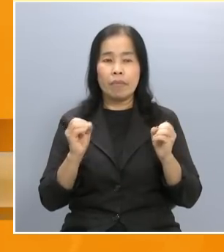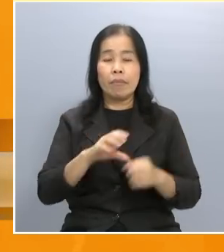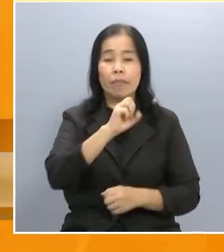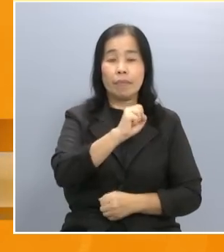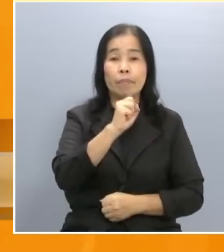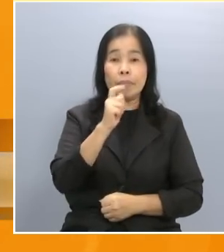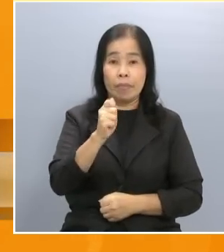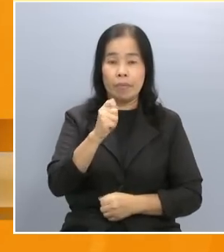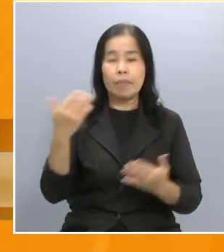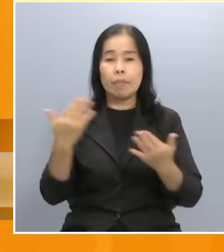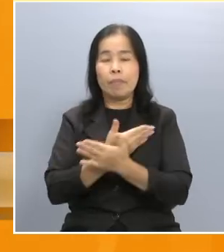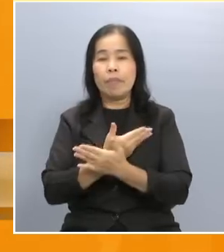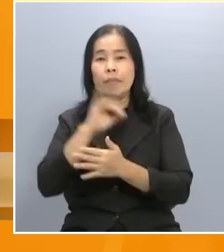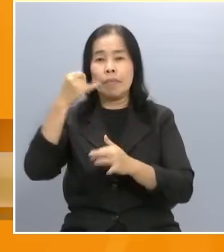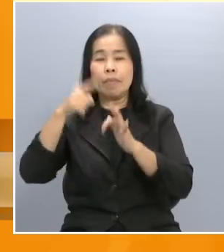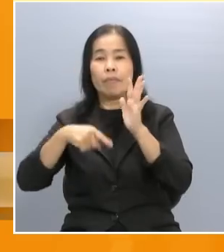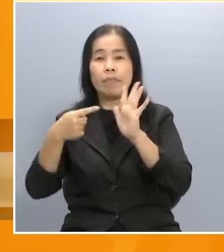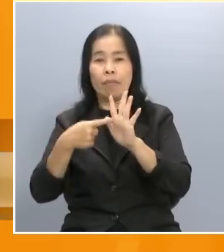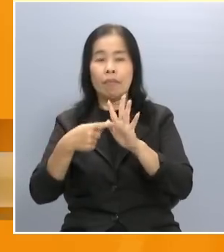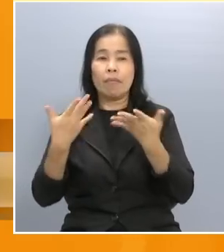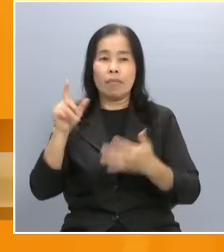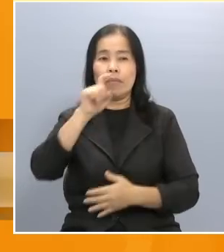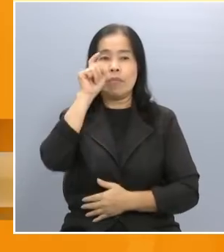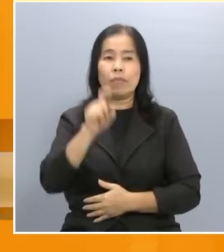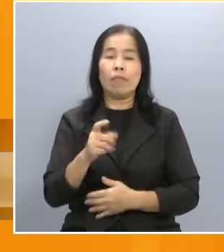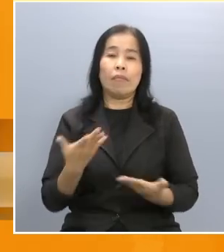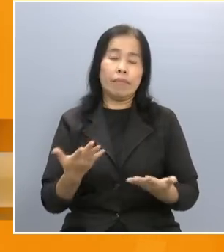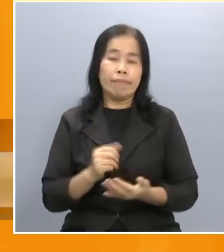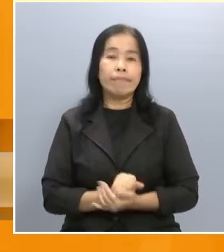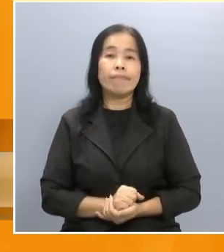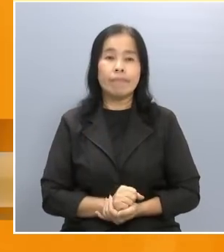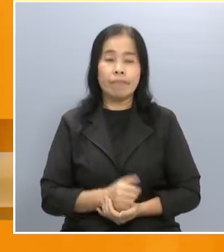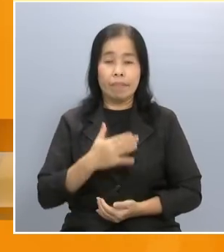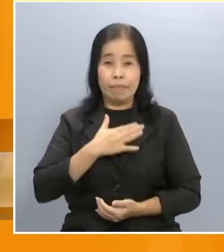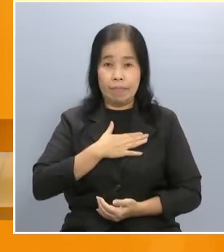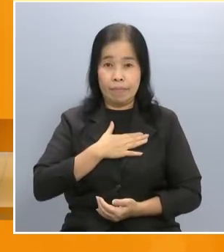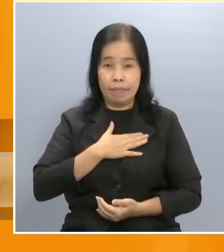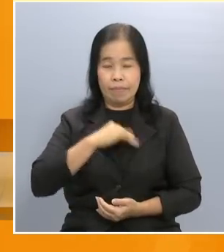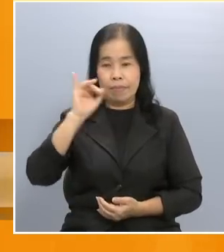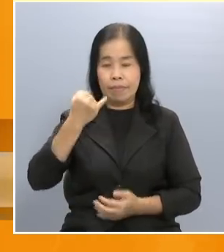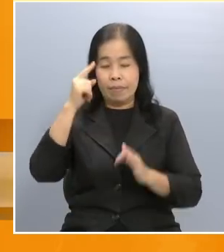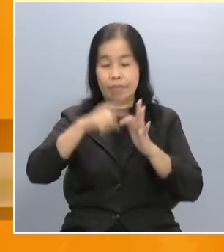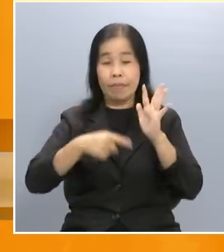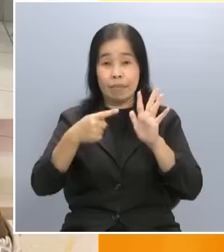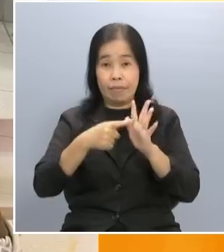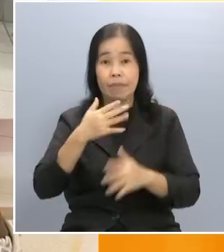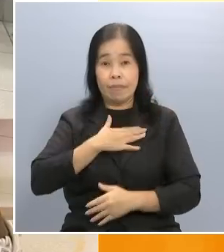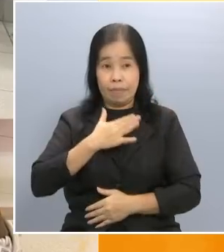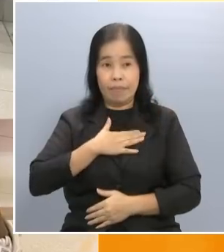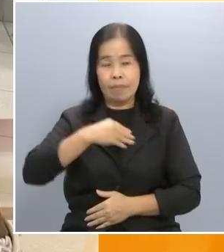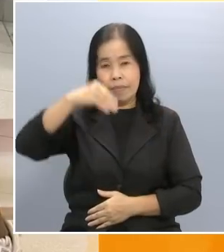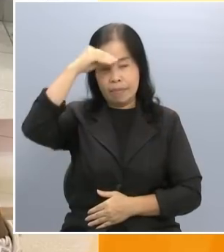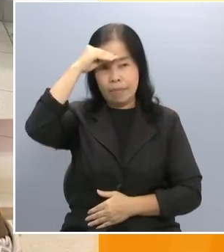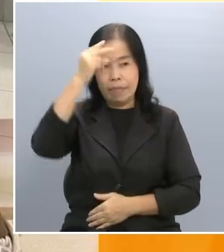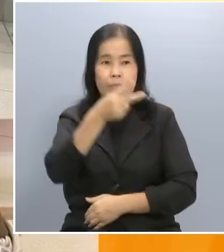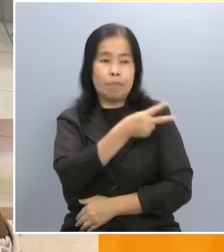มาเป็นจ่ามั้งก็เลยตั้งข้อสงสัยท่านผู้ชมคือตัวจ่าสิบตำรวจวรพจน์จบป